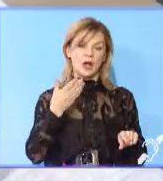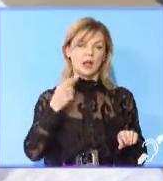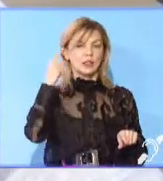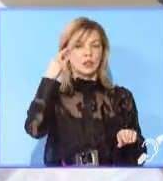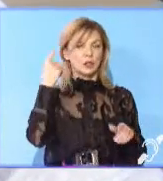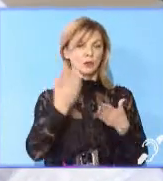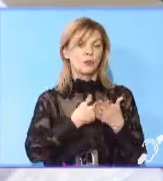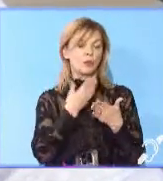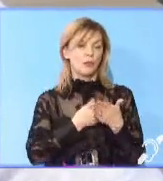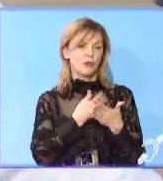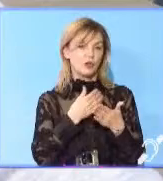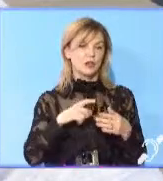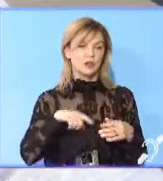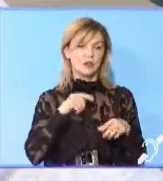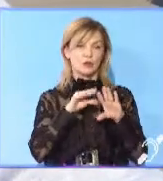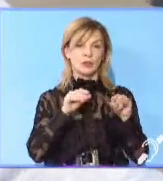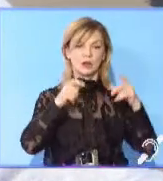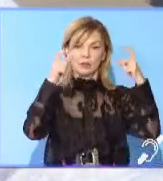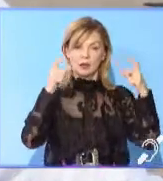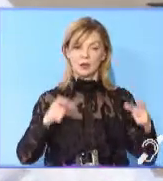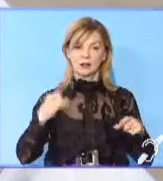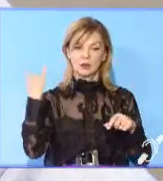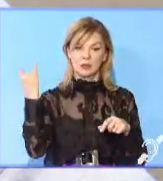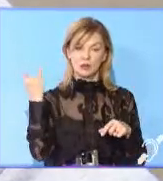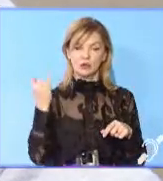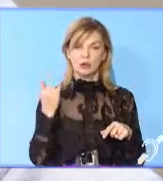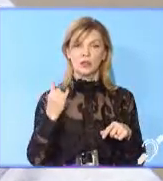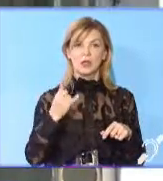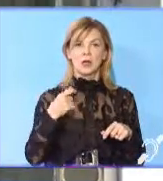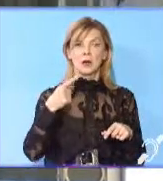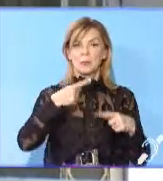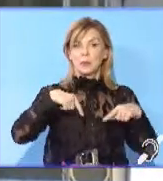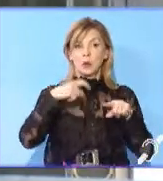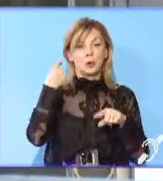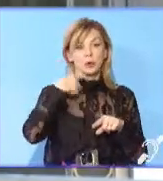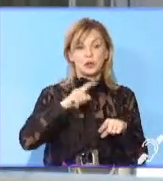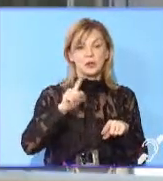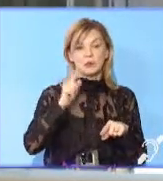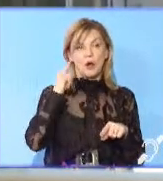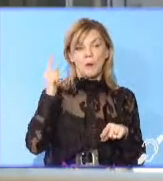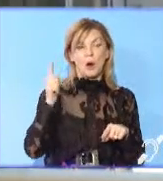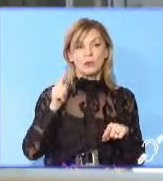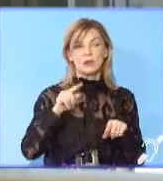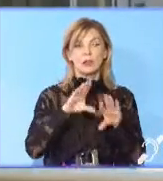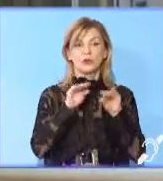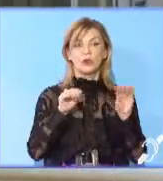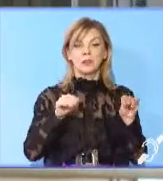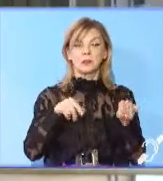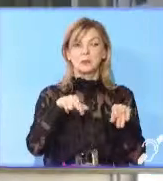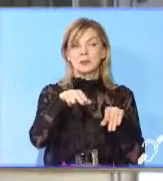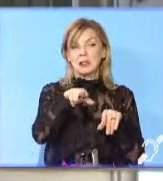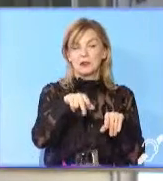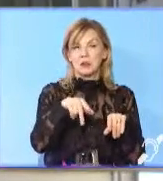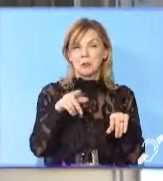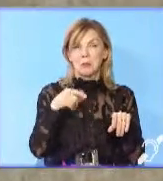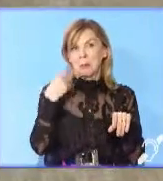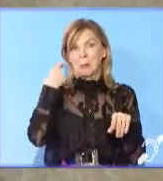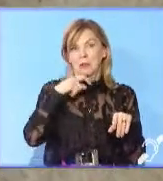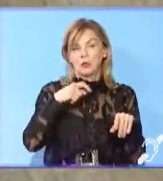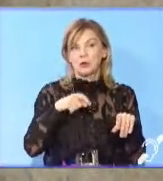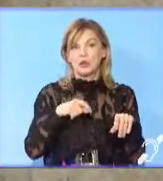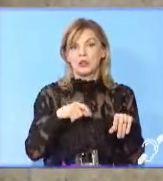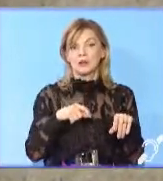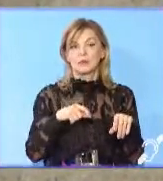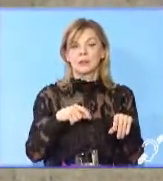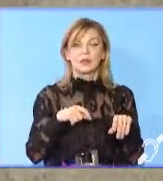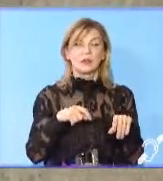multe clădiri istorice în acest oraș de care multă lume poate nu știe, nu a auzit. Mulți dintre noi poate trecem fără să ne dăm seama pe lângă